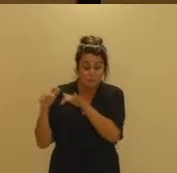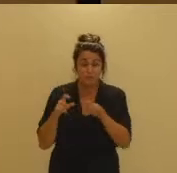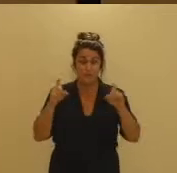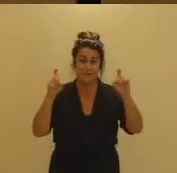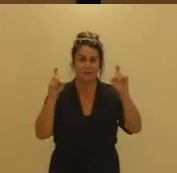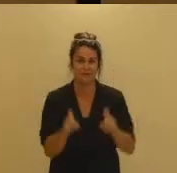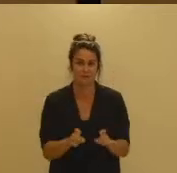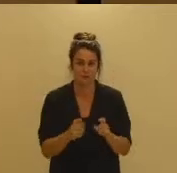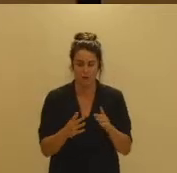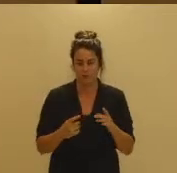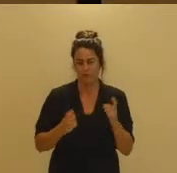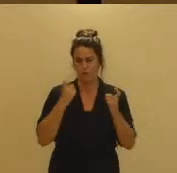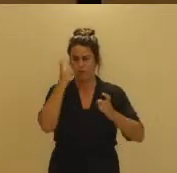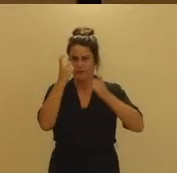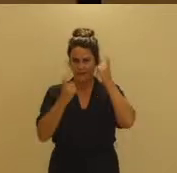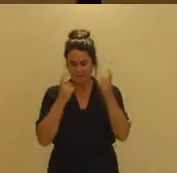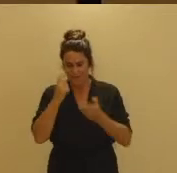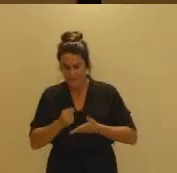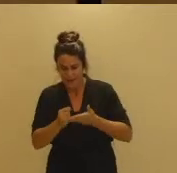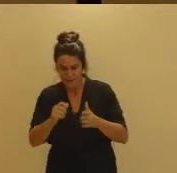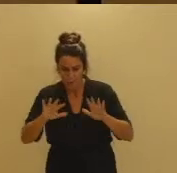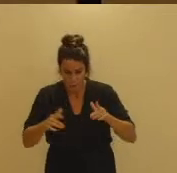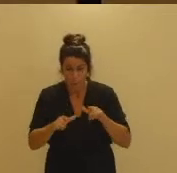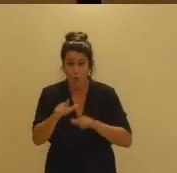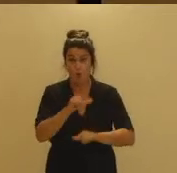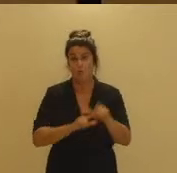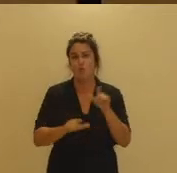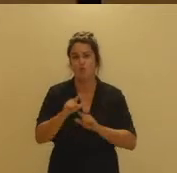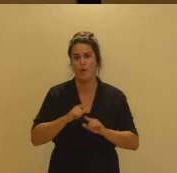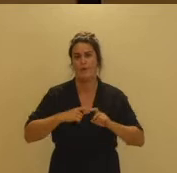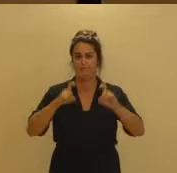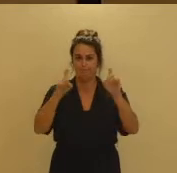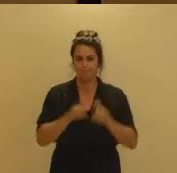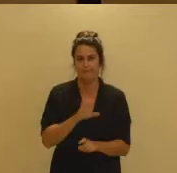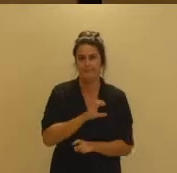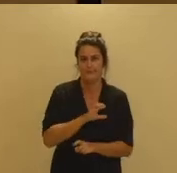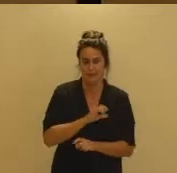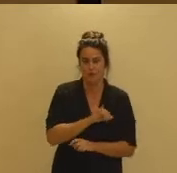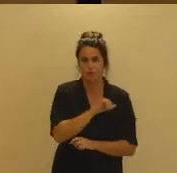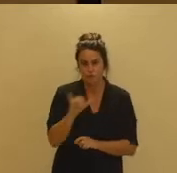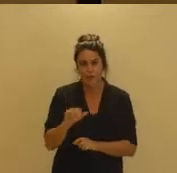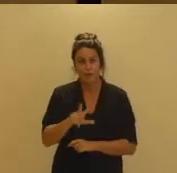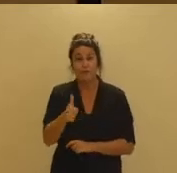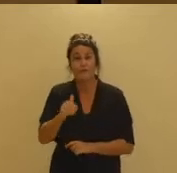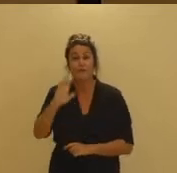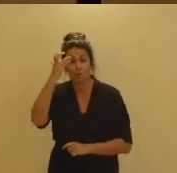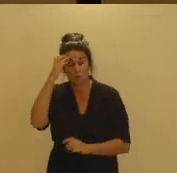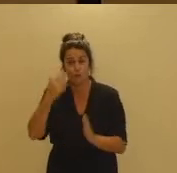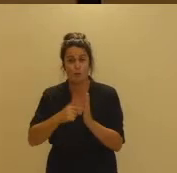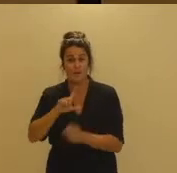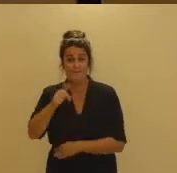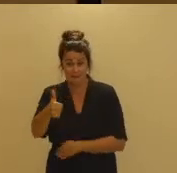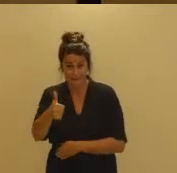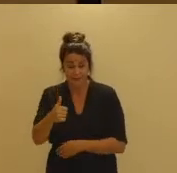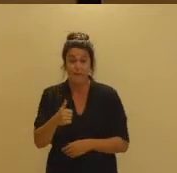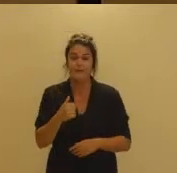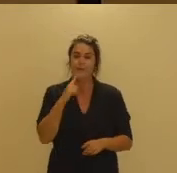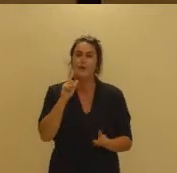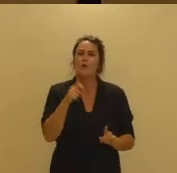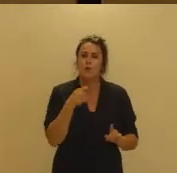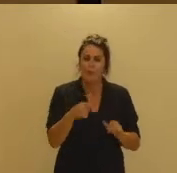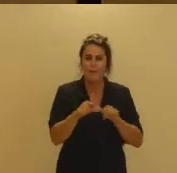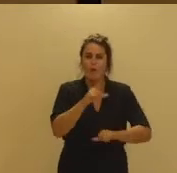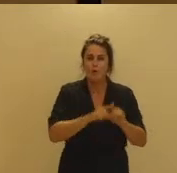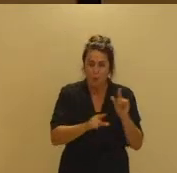du 1er septembre 2020 au 31 août 2021. Il était donc passé de 0,43 euros